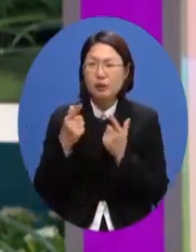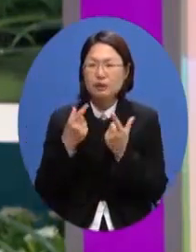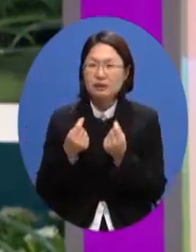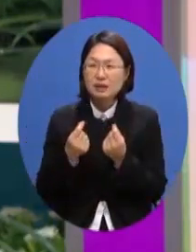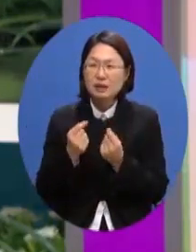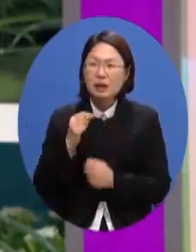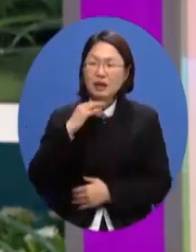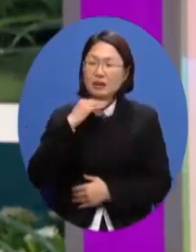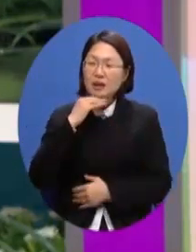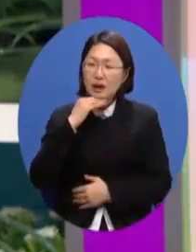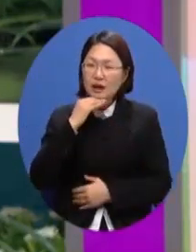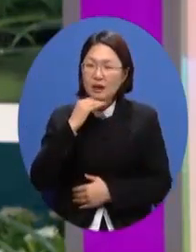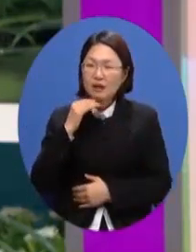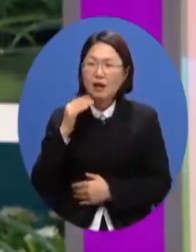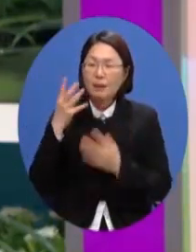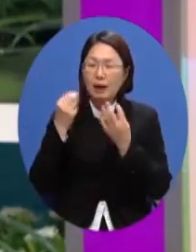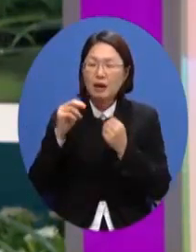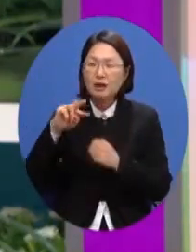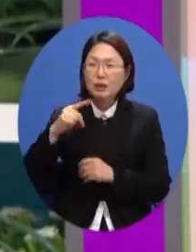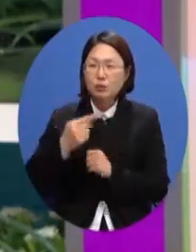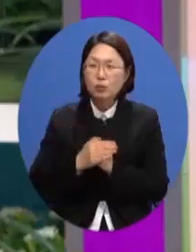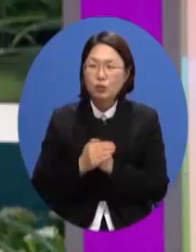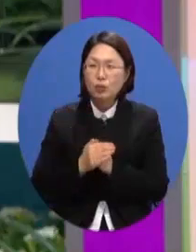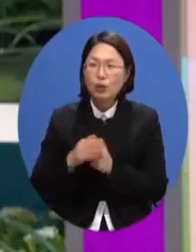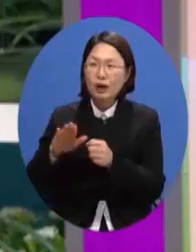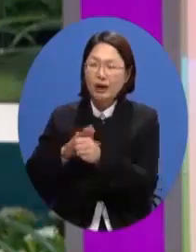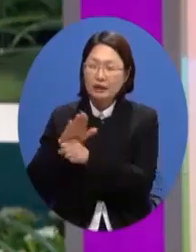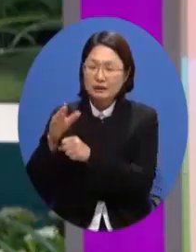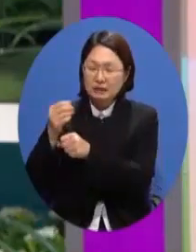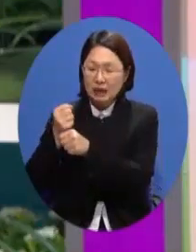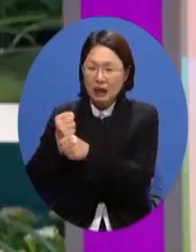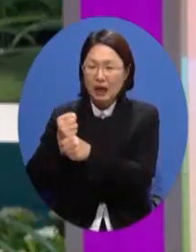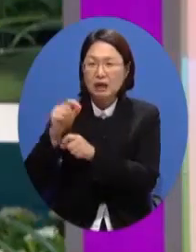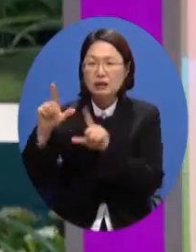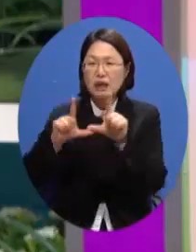연령이 들어도 애착 타입이 안정적이 되는 요인이 또 되는 거죠.